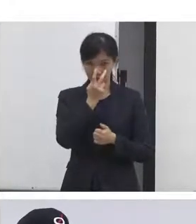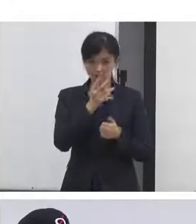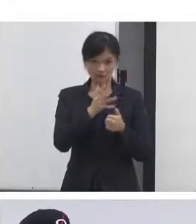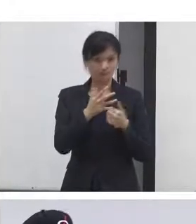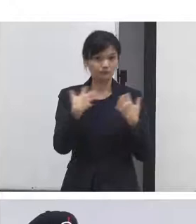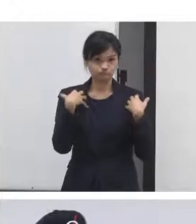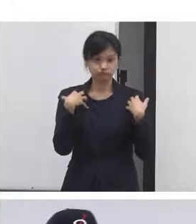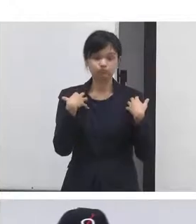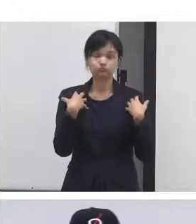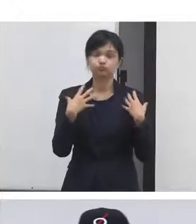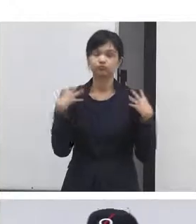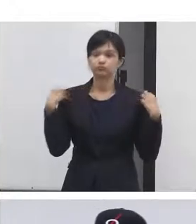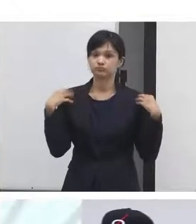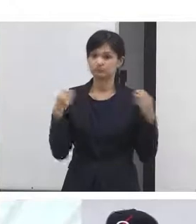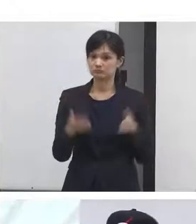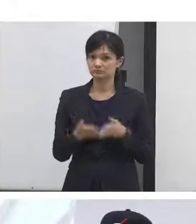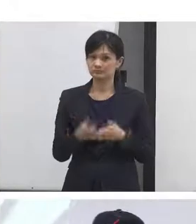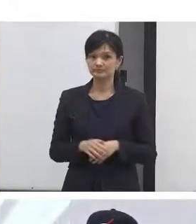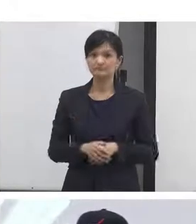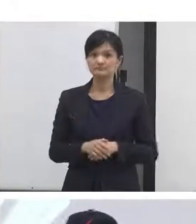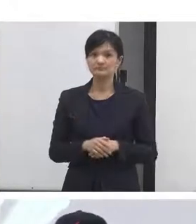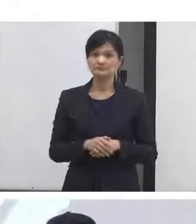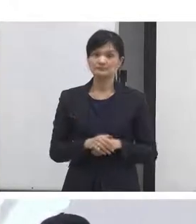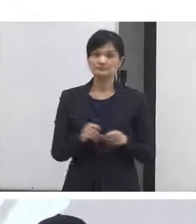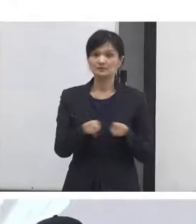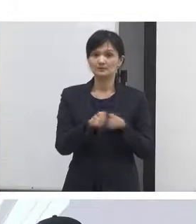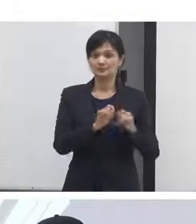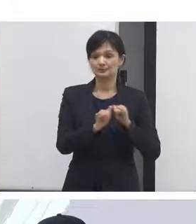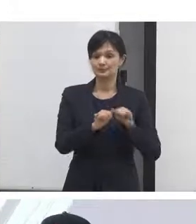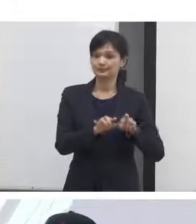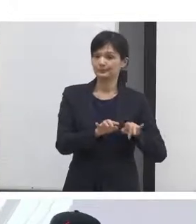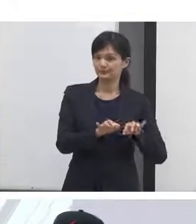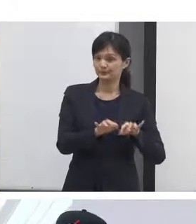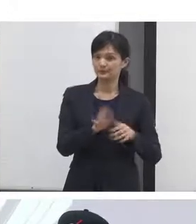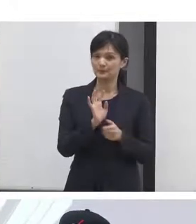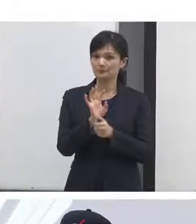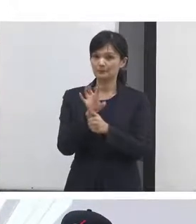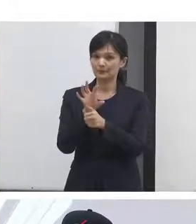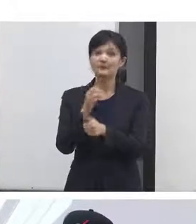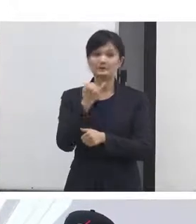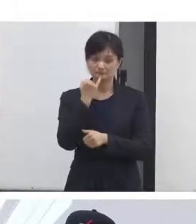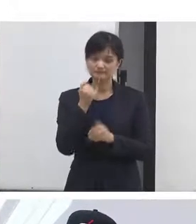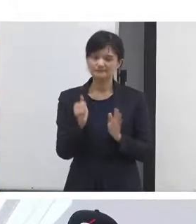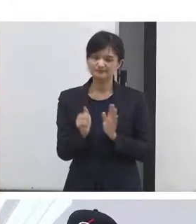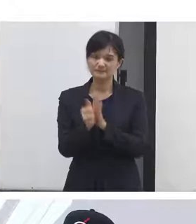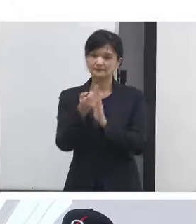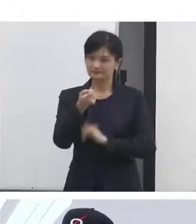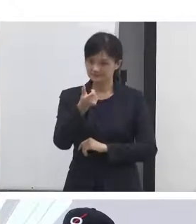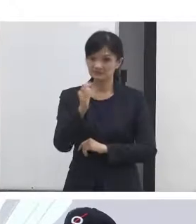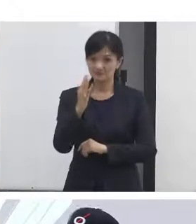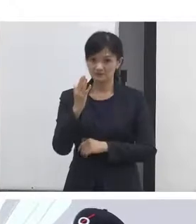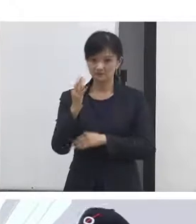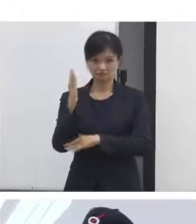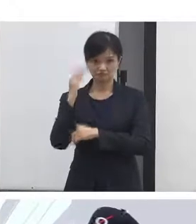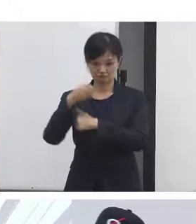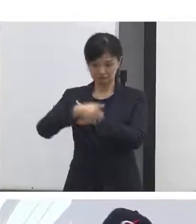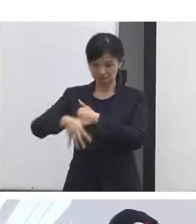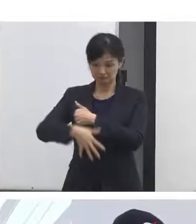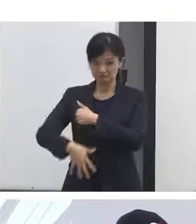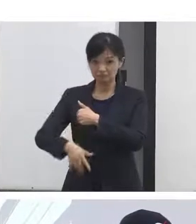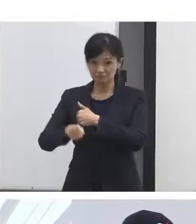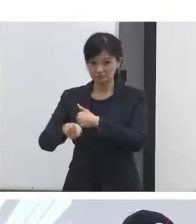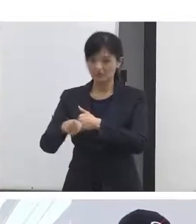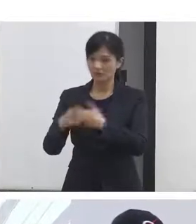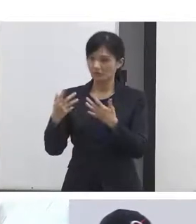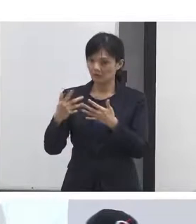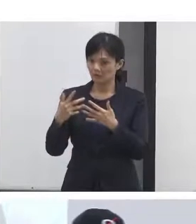那当然键盘的部分可以帮上一点忙，但其实很多结构性的问题你需要去看懂，看到这个问题然后想